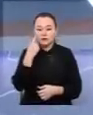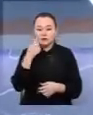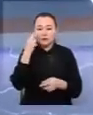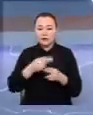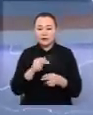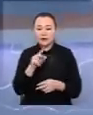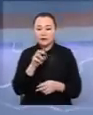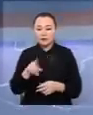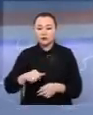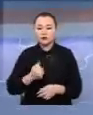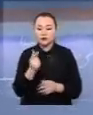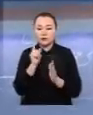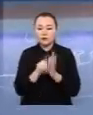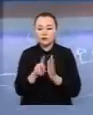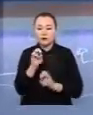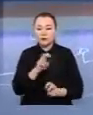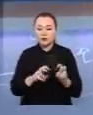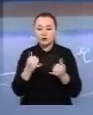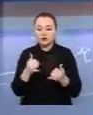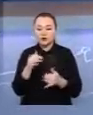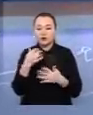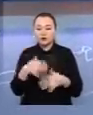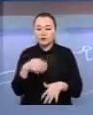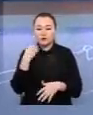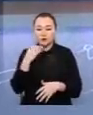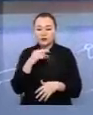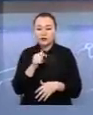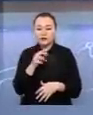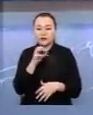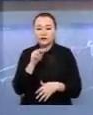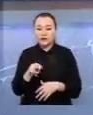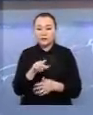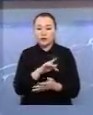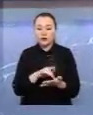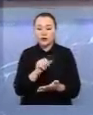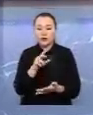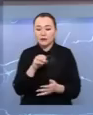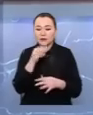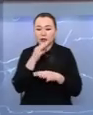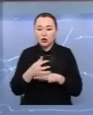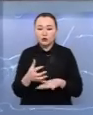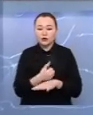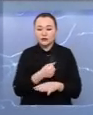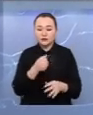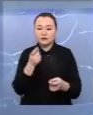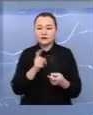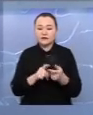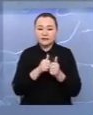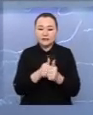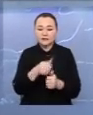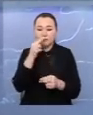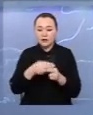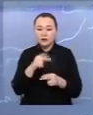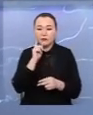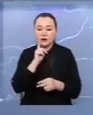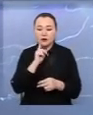Алмат. Он с друзьями отправился на поиски. Сейчас они уже в турецком Газиантепе. Алмат говорит, что им удалось выйти на след брата, но пока они по